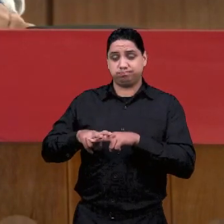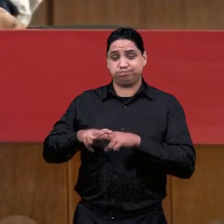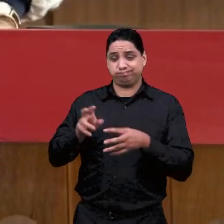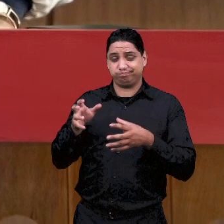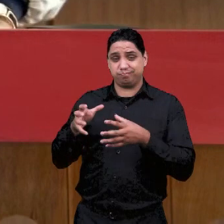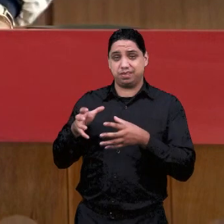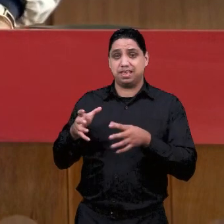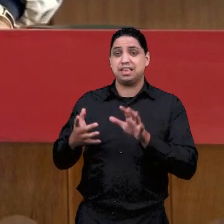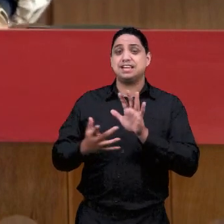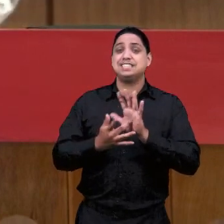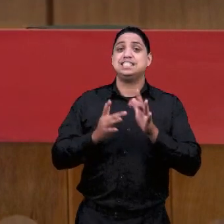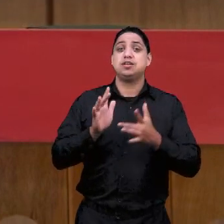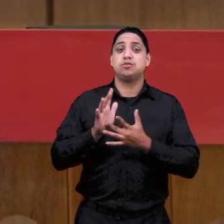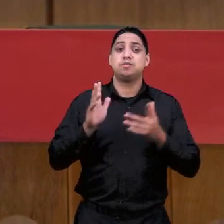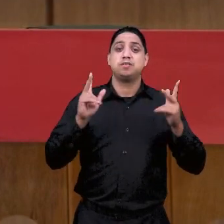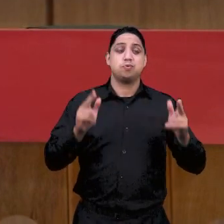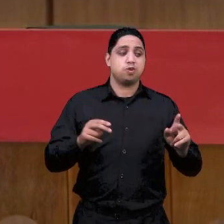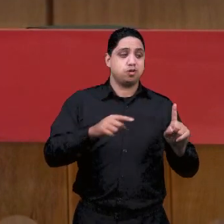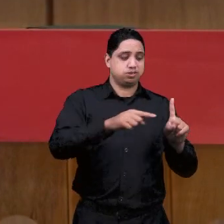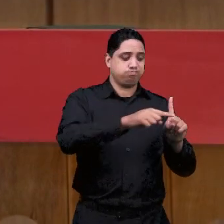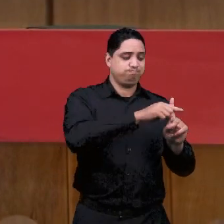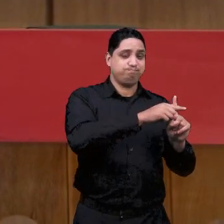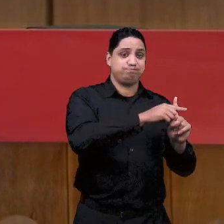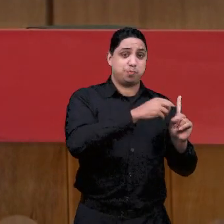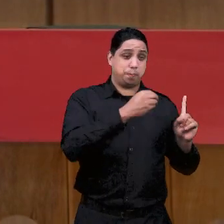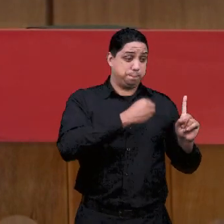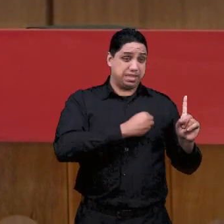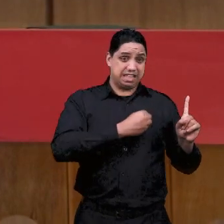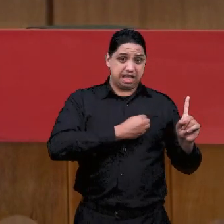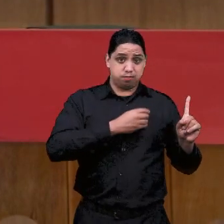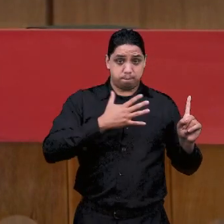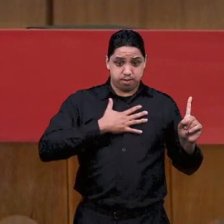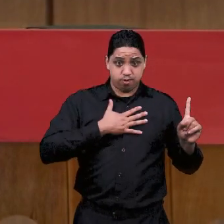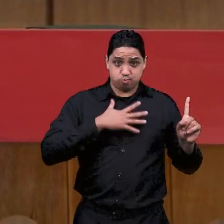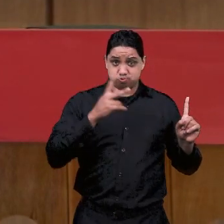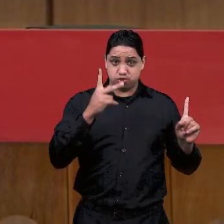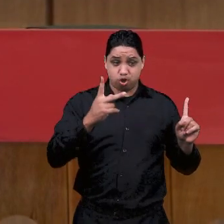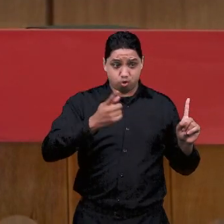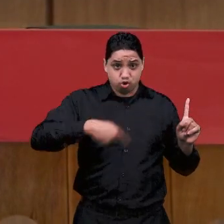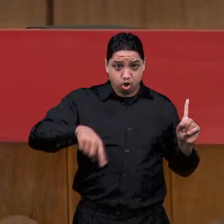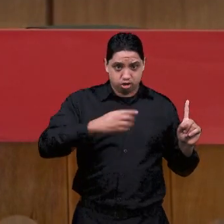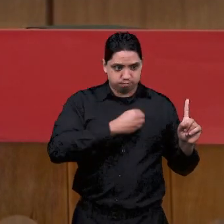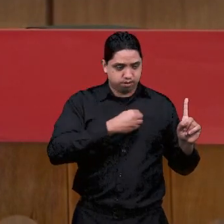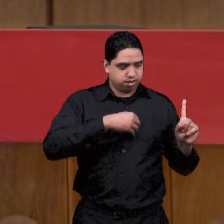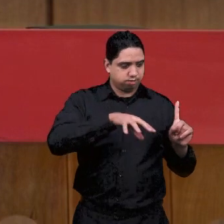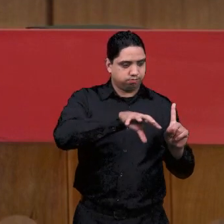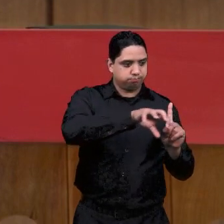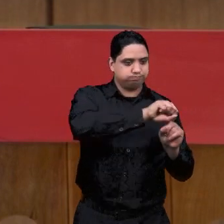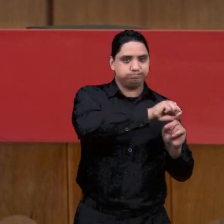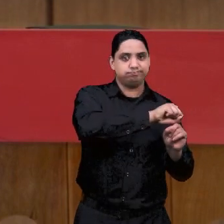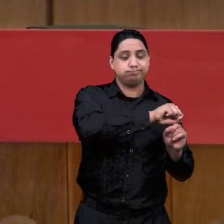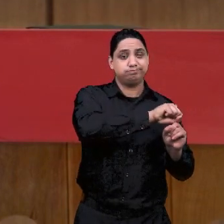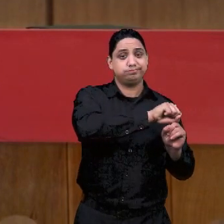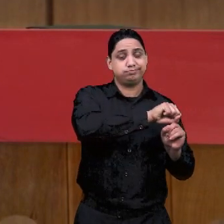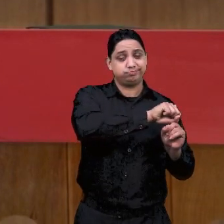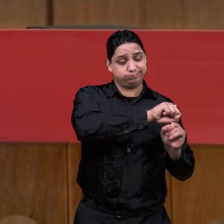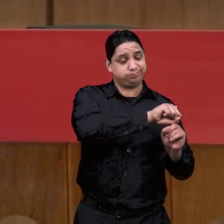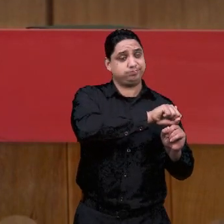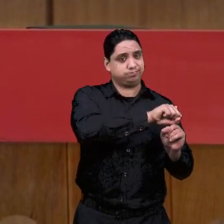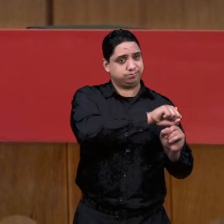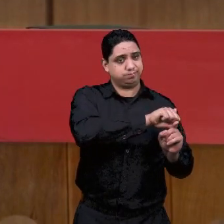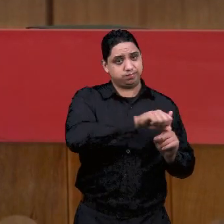jeté dans le fossé. Quand il a fait le rêve, il a interprété les rêves des deux qui étaient avec lui,